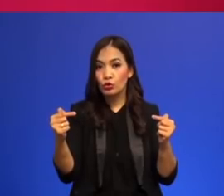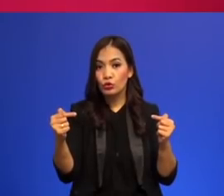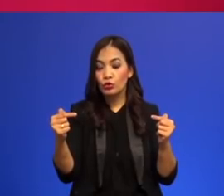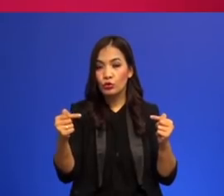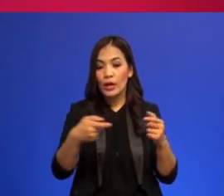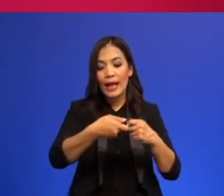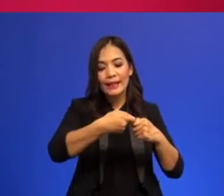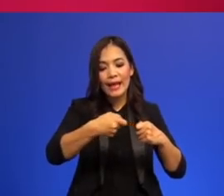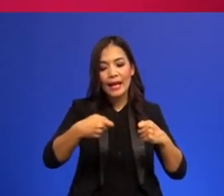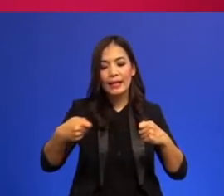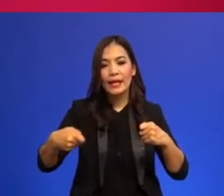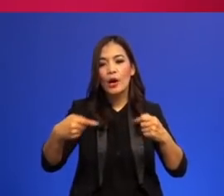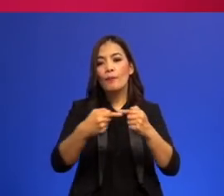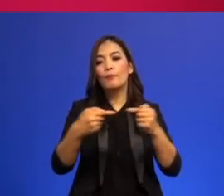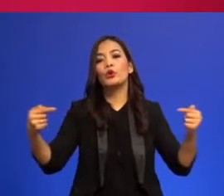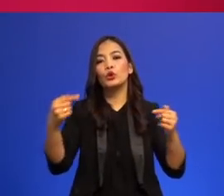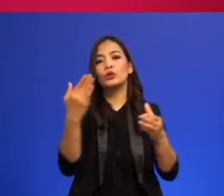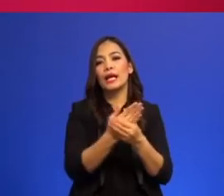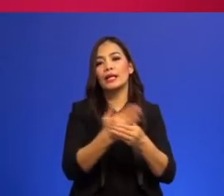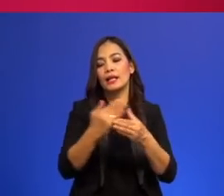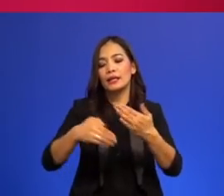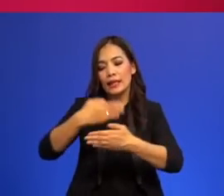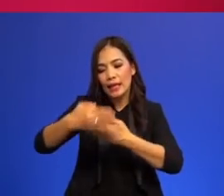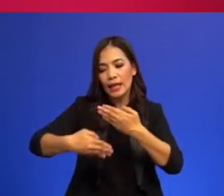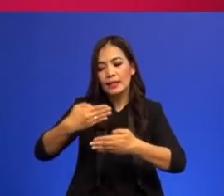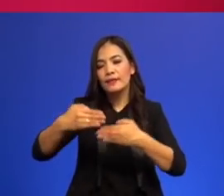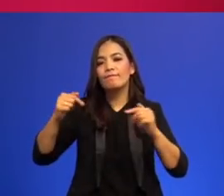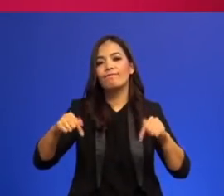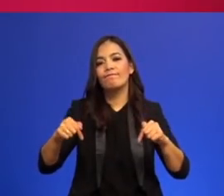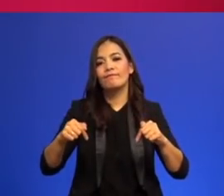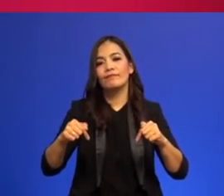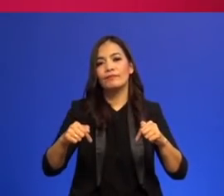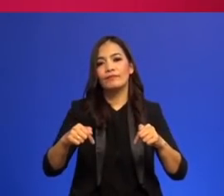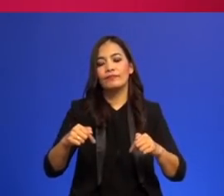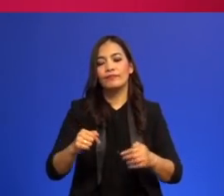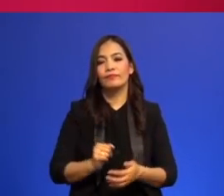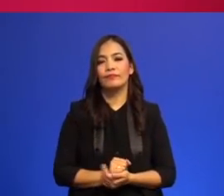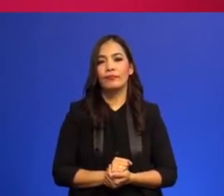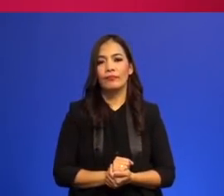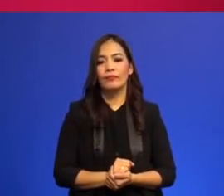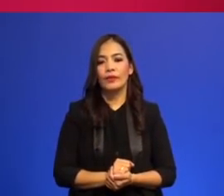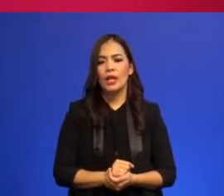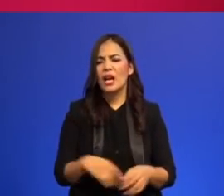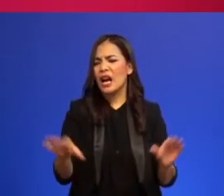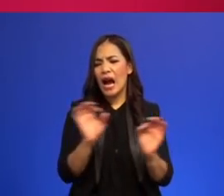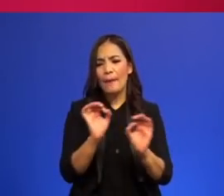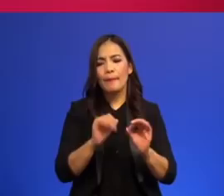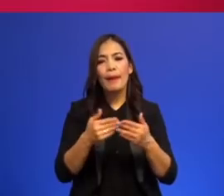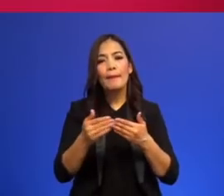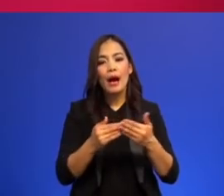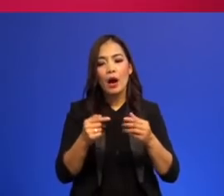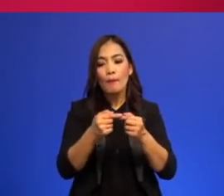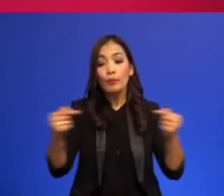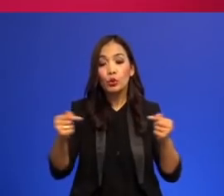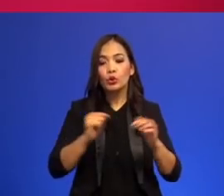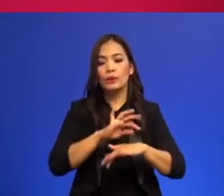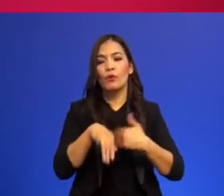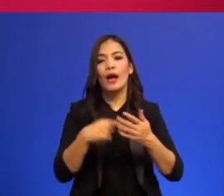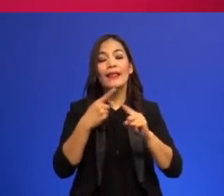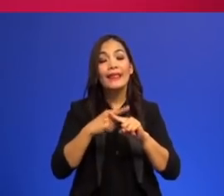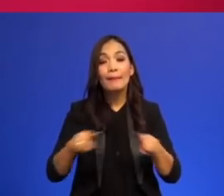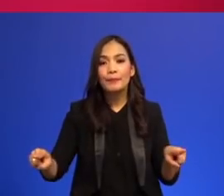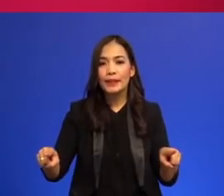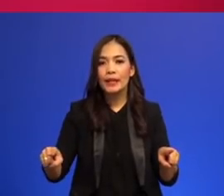tali sandwich generation ini. Tidak bermaksud untuk putus total ya, tetapi